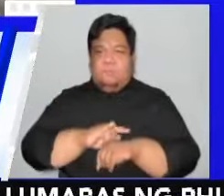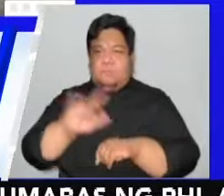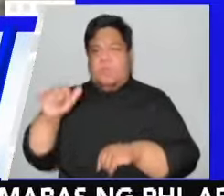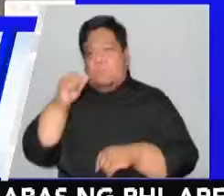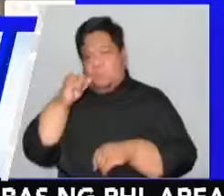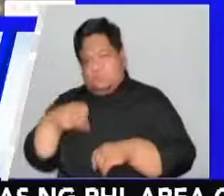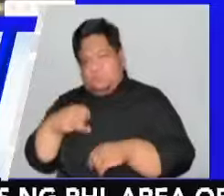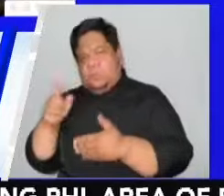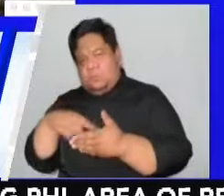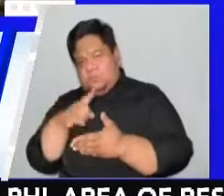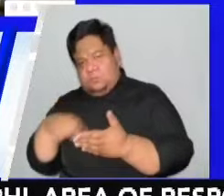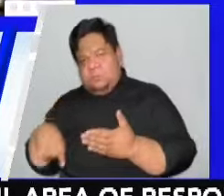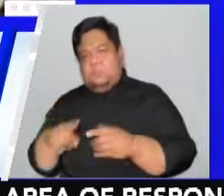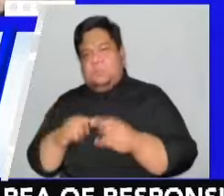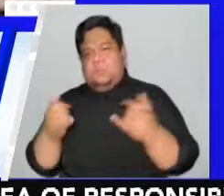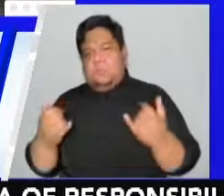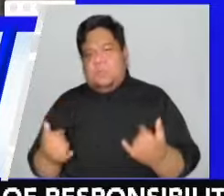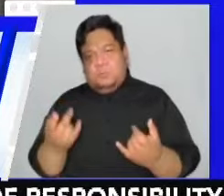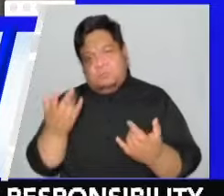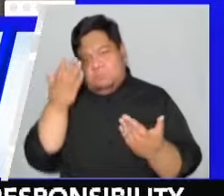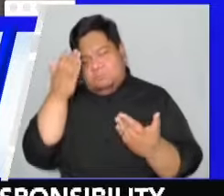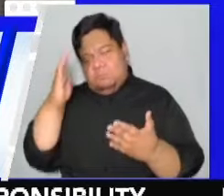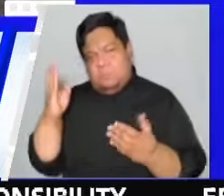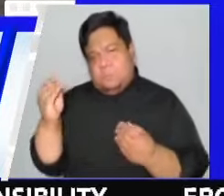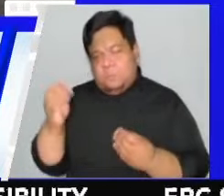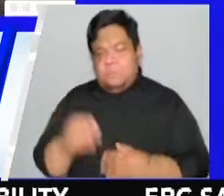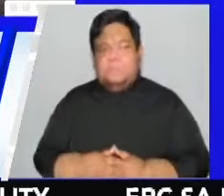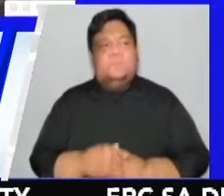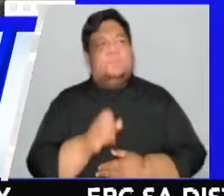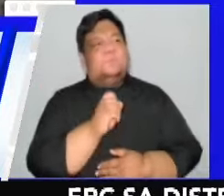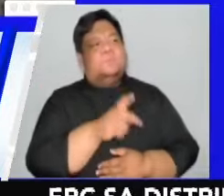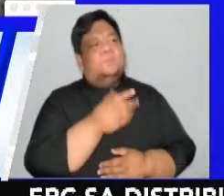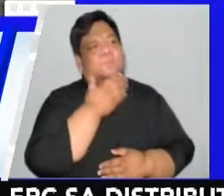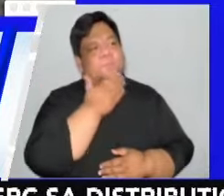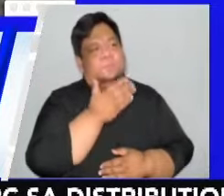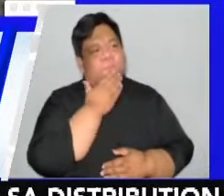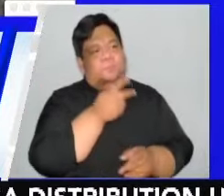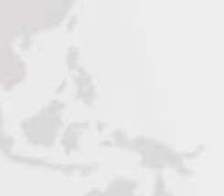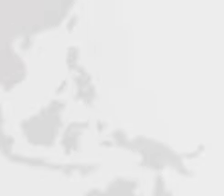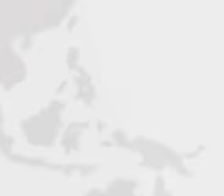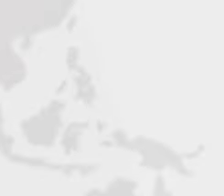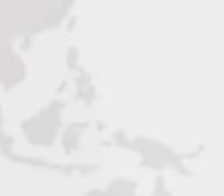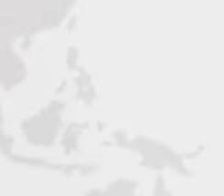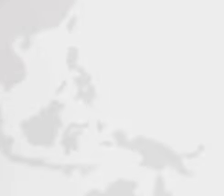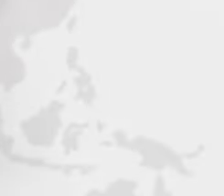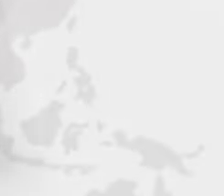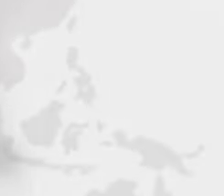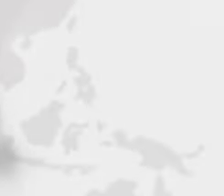si Kongrey. Okay, maraming salamat at ingat kayo dyan. Susan Enriquez.